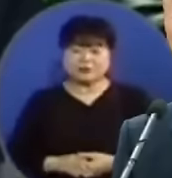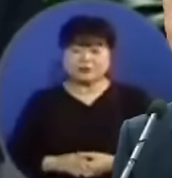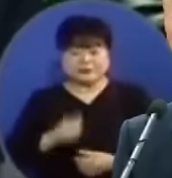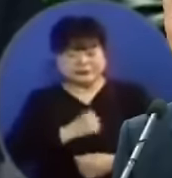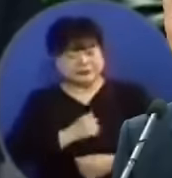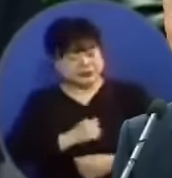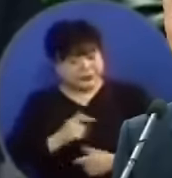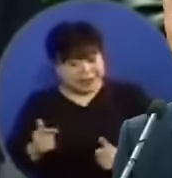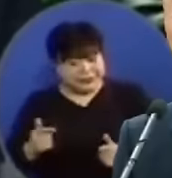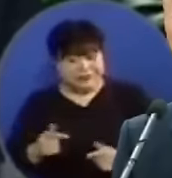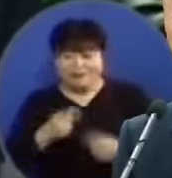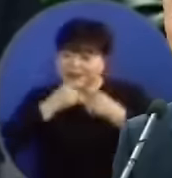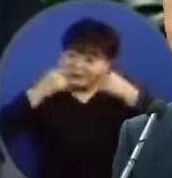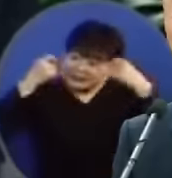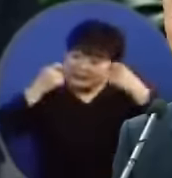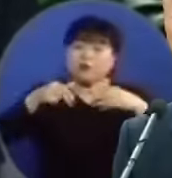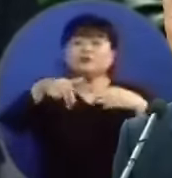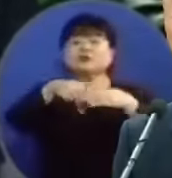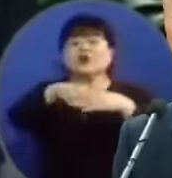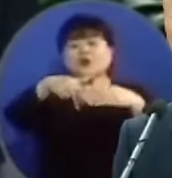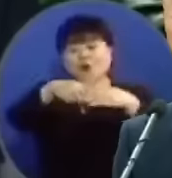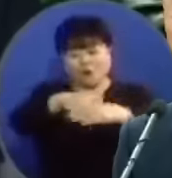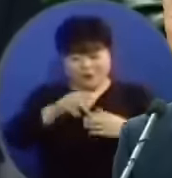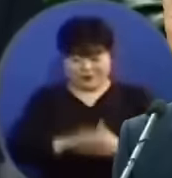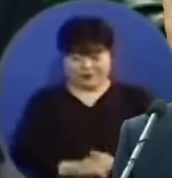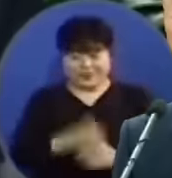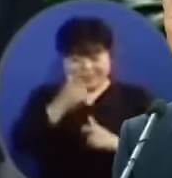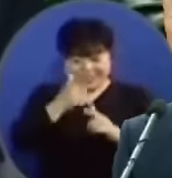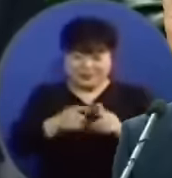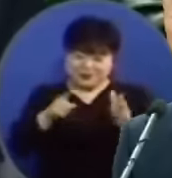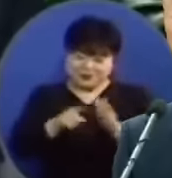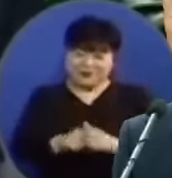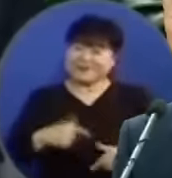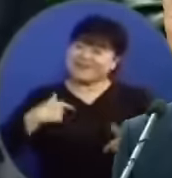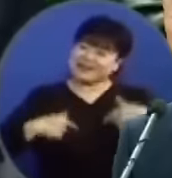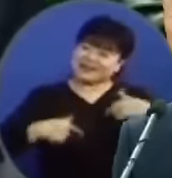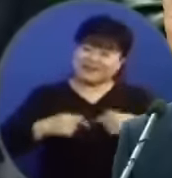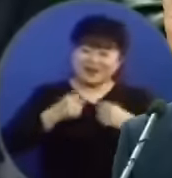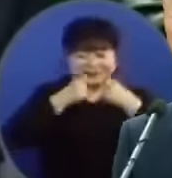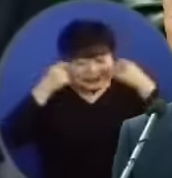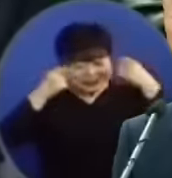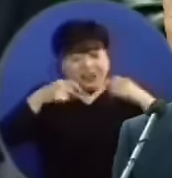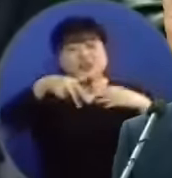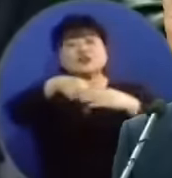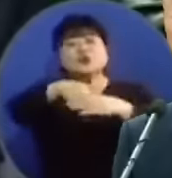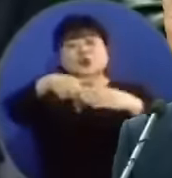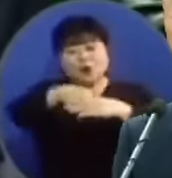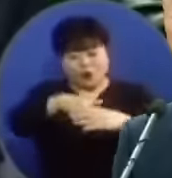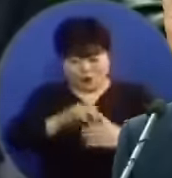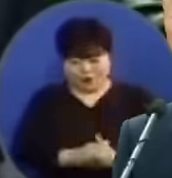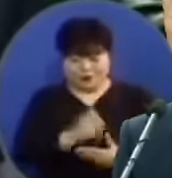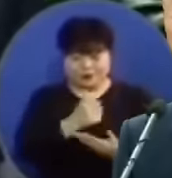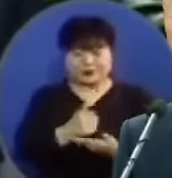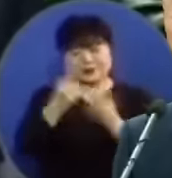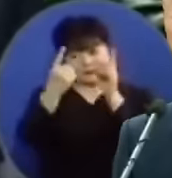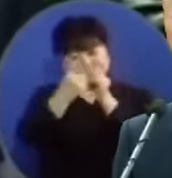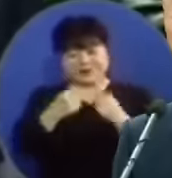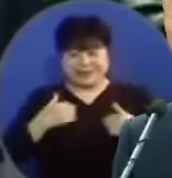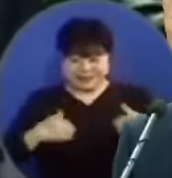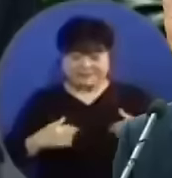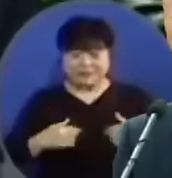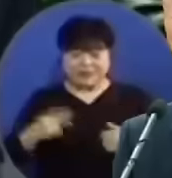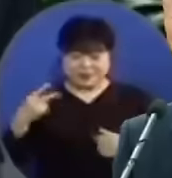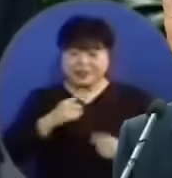아닙니다. 즐거움의 종교인 것입니다. 예수 믿고 기뻐하고 즐거워하는 것입니다. 주님 말하기를 기뻐하라,